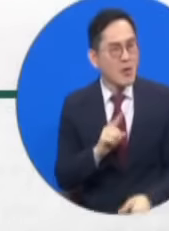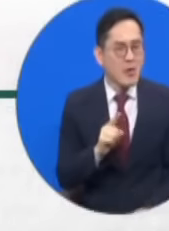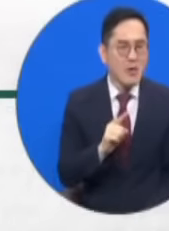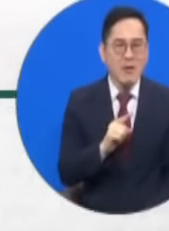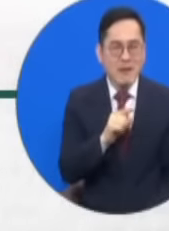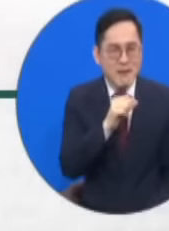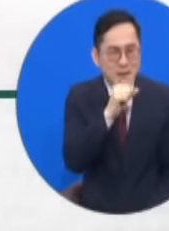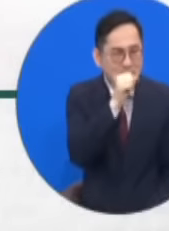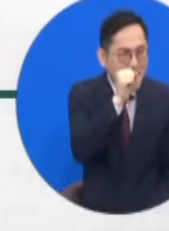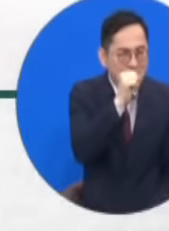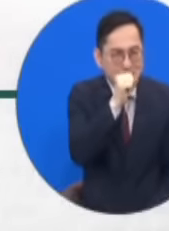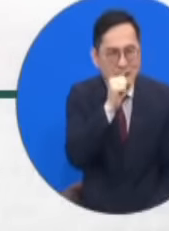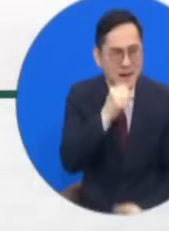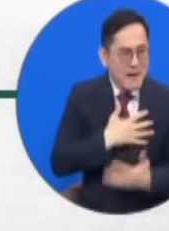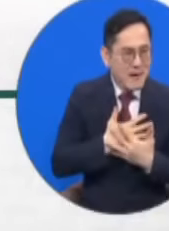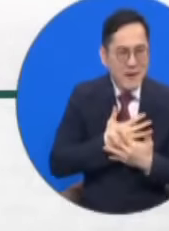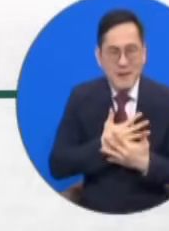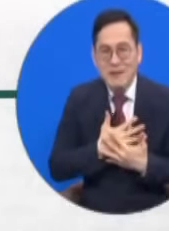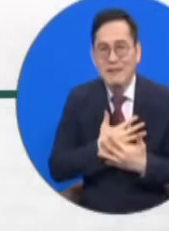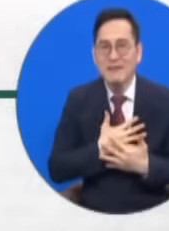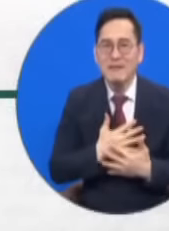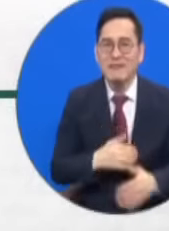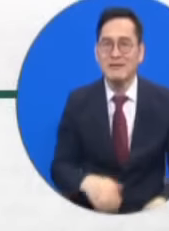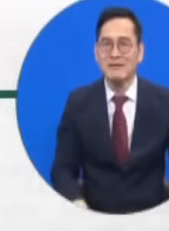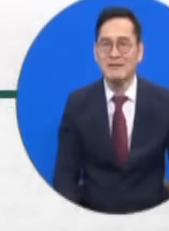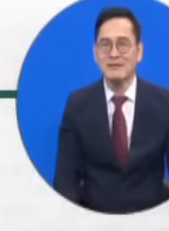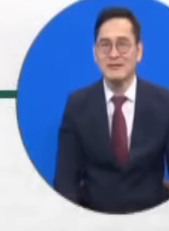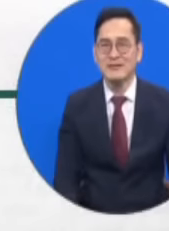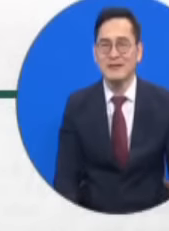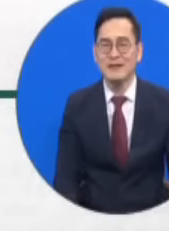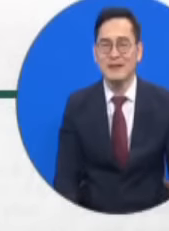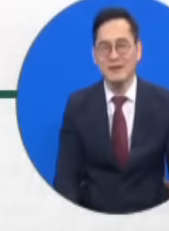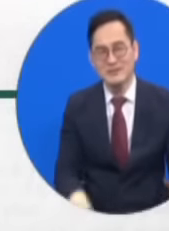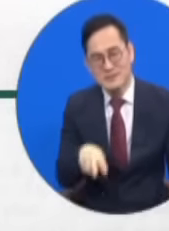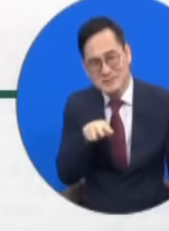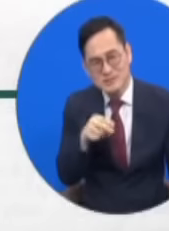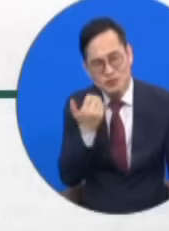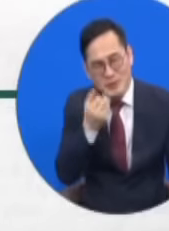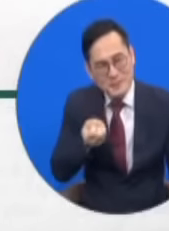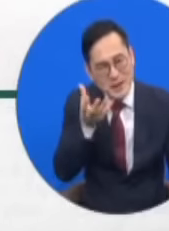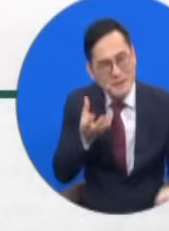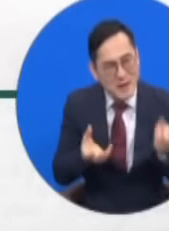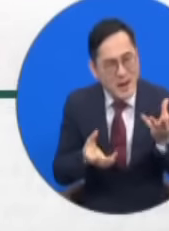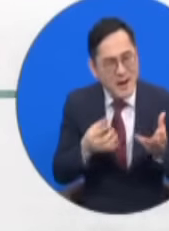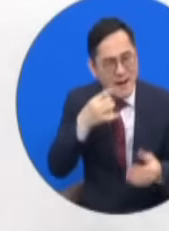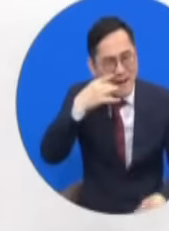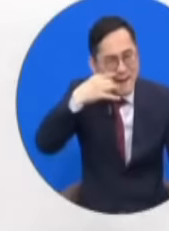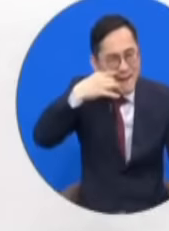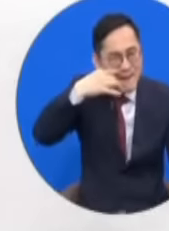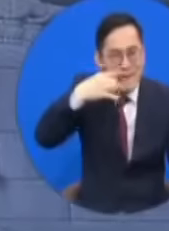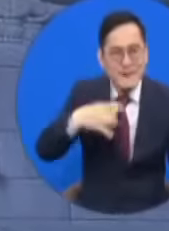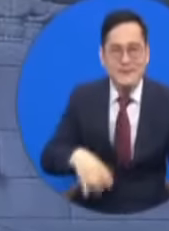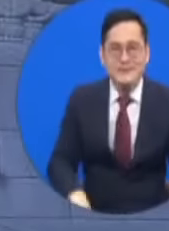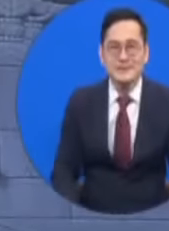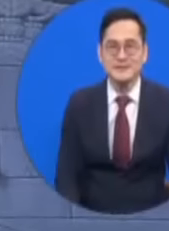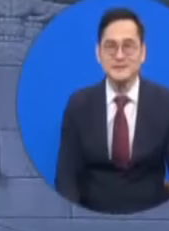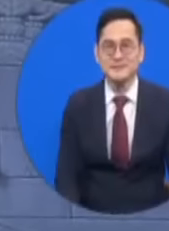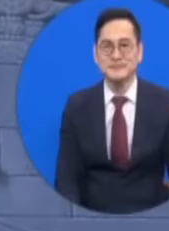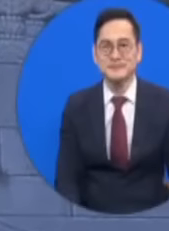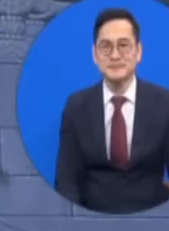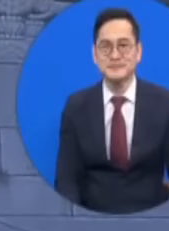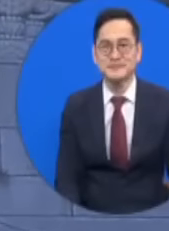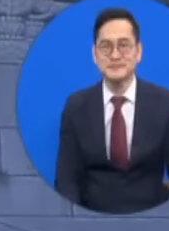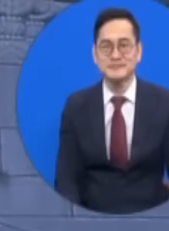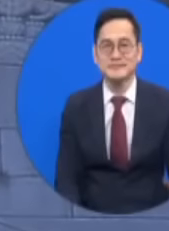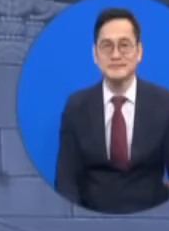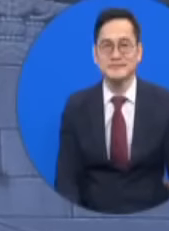보면 굉장히 마음을 졸이면서 이 살얼음판을 주시할 수밖에 없다 이렇게 봅니다. 그렇군요. 한동훈 비대위원장과 국민의힘 관계자가